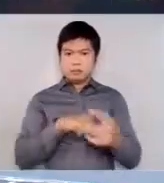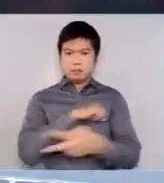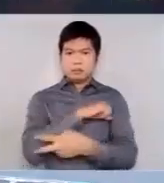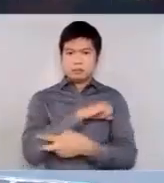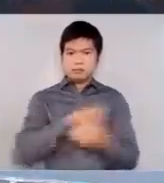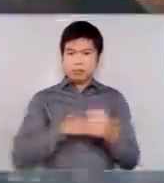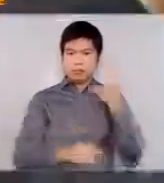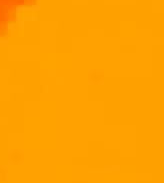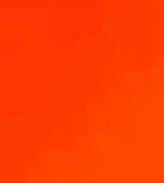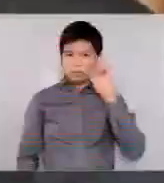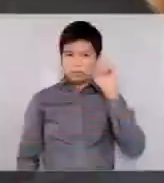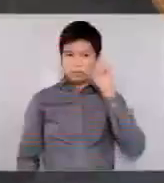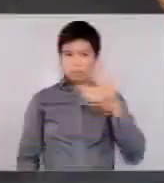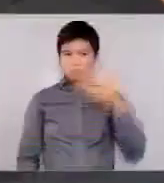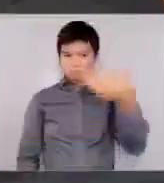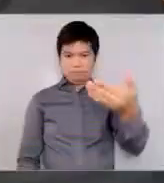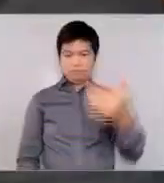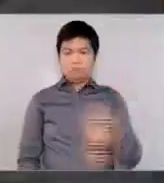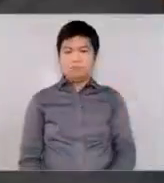Ang.